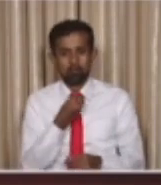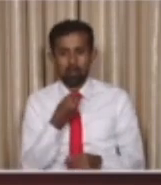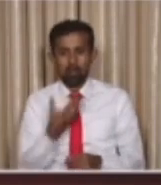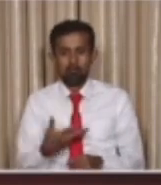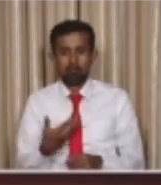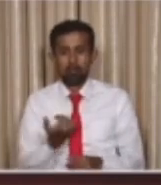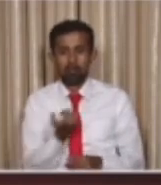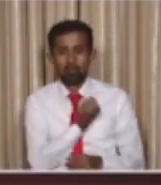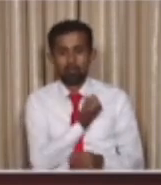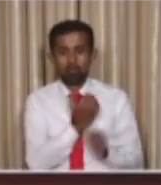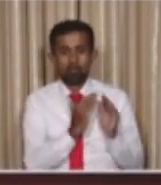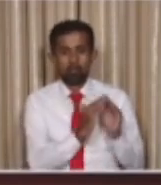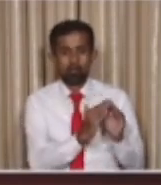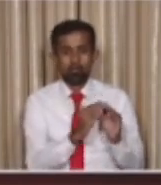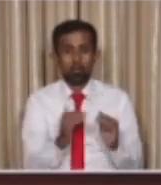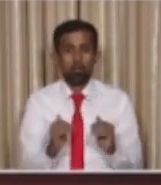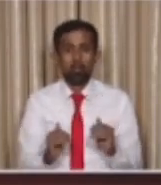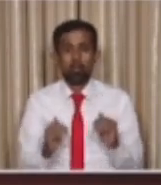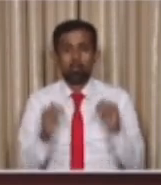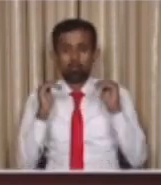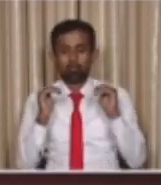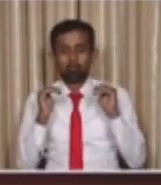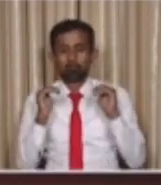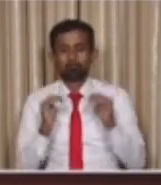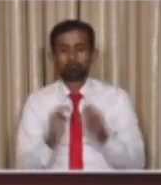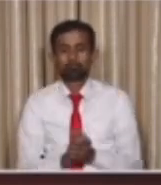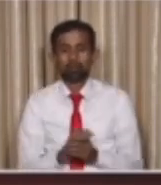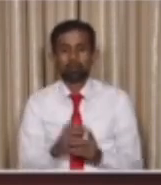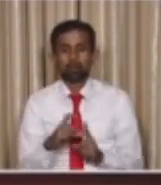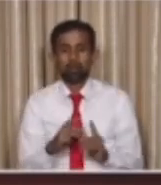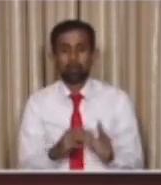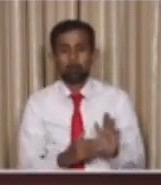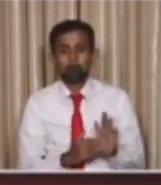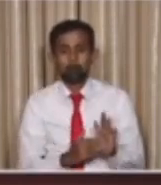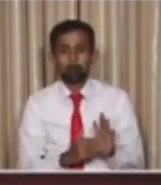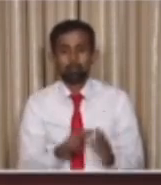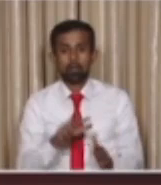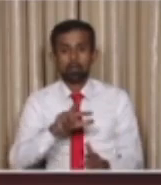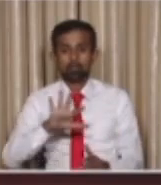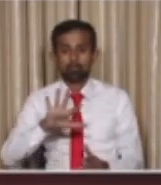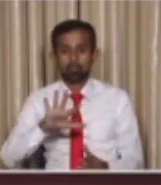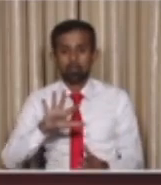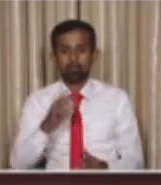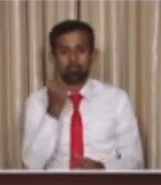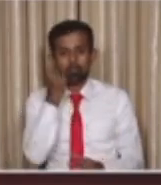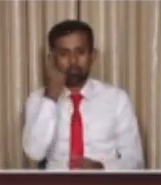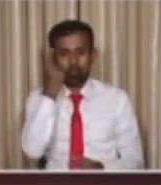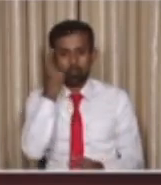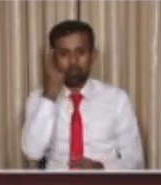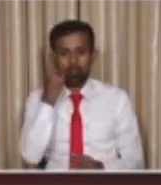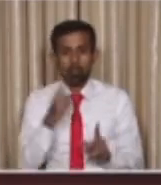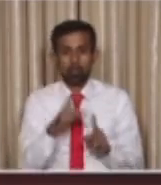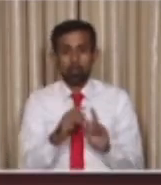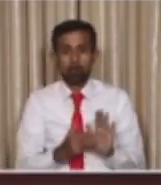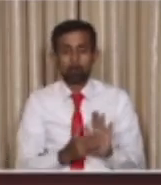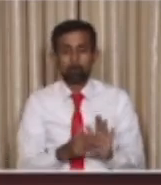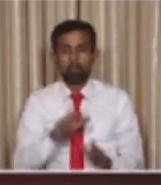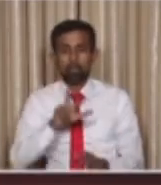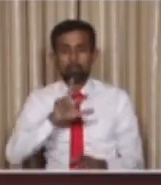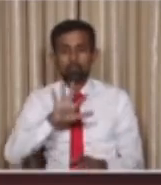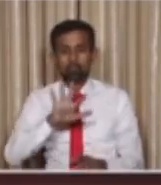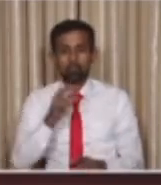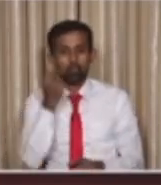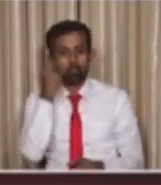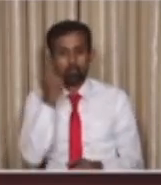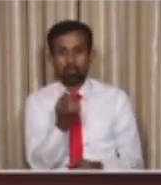මොකද රෝහල් පද්ධතිය වැඩි දියුණු කිරීම සඳහා ඩොලර් මිලියන 85ක යෝජනාවක්. දැන් මේ ඩොලර් මිලියන 85ක යෝජනාව